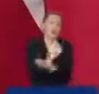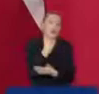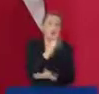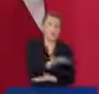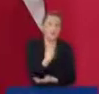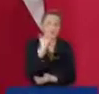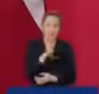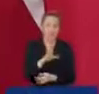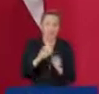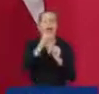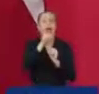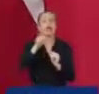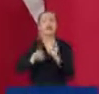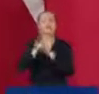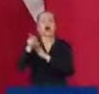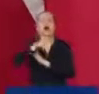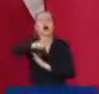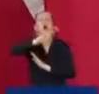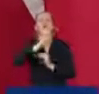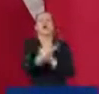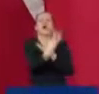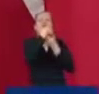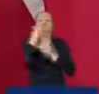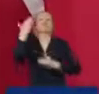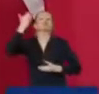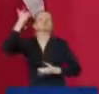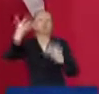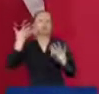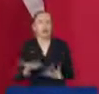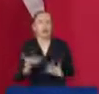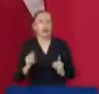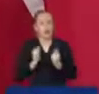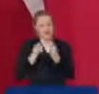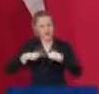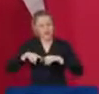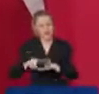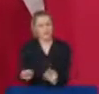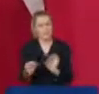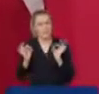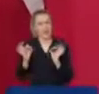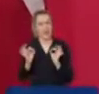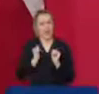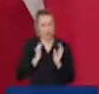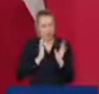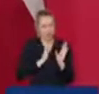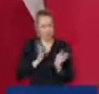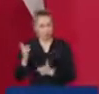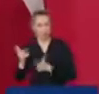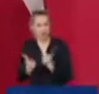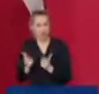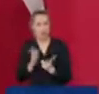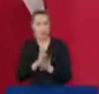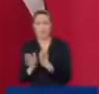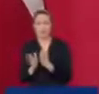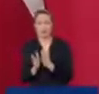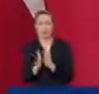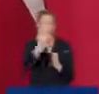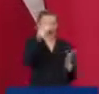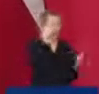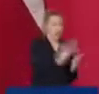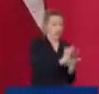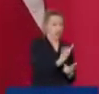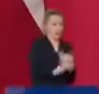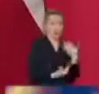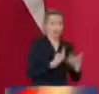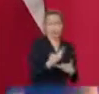przyszłość, żeby zrobić to dobrze, żeby zrobić to w sposób uporządkowany, bez wrzutek tak